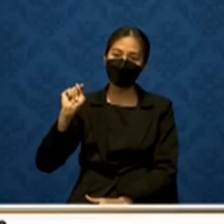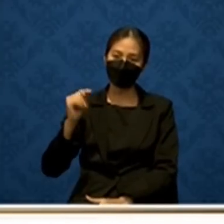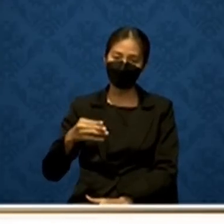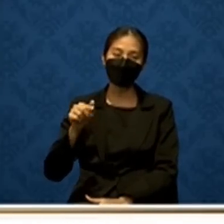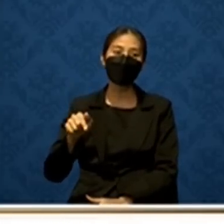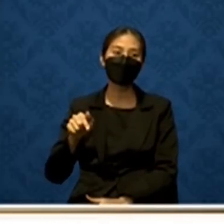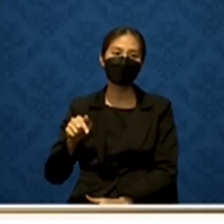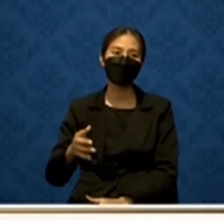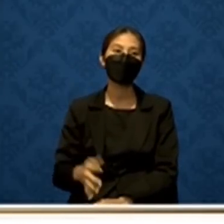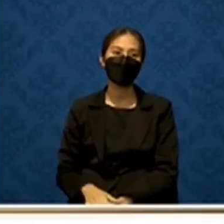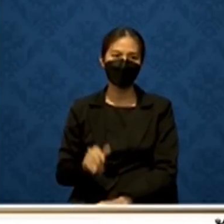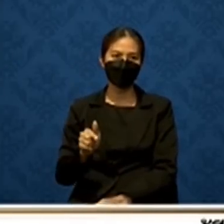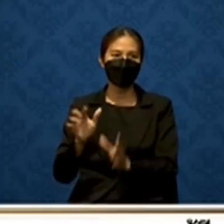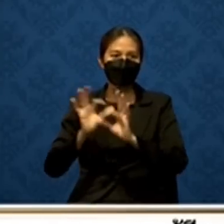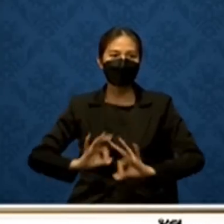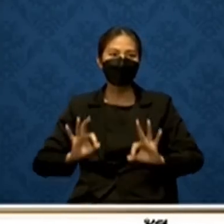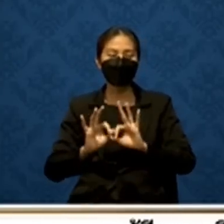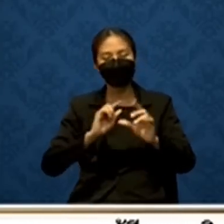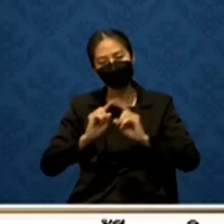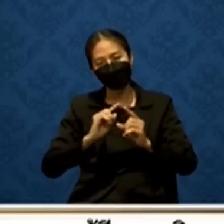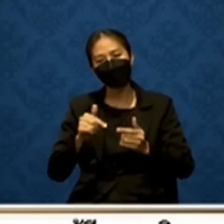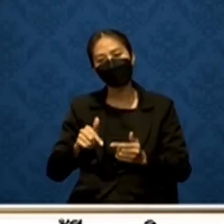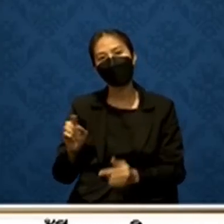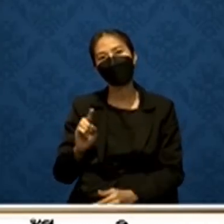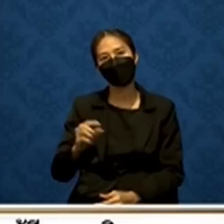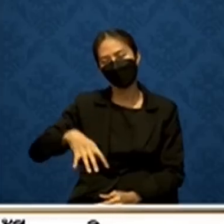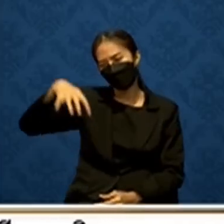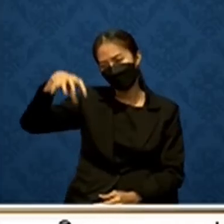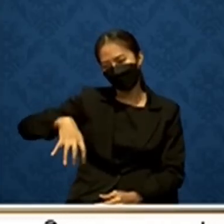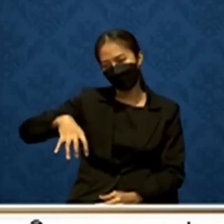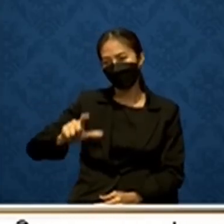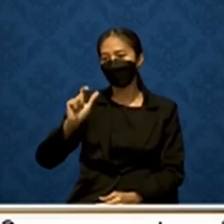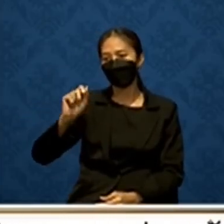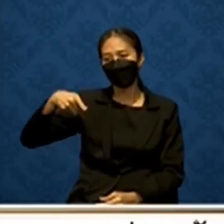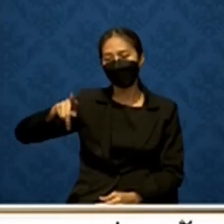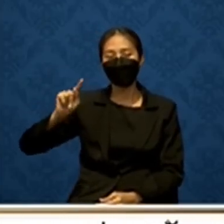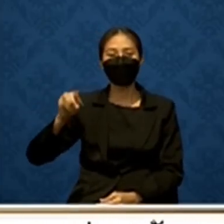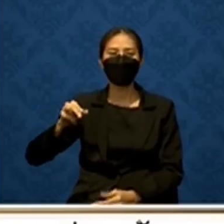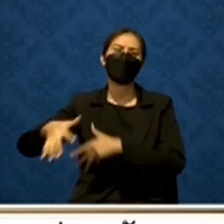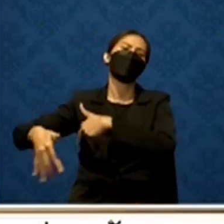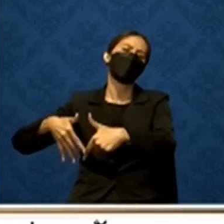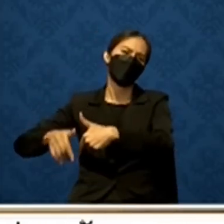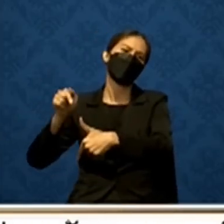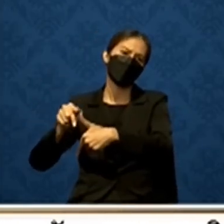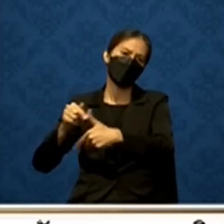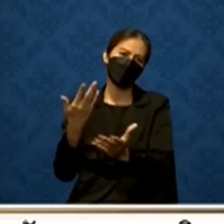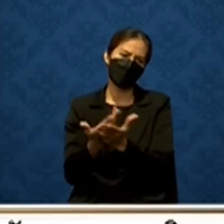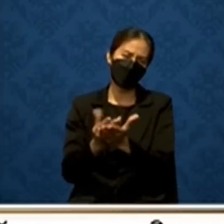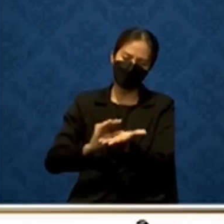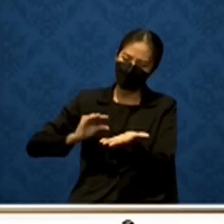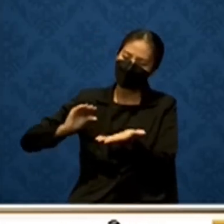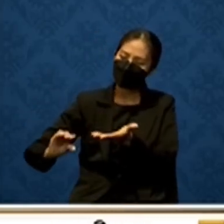ที่เราตองคยกยาวๆนะคือเราเลิกคิดออปธอวเป็ทอสงบต้เปลยนแตเขาวเงินอุดหนุน